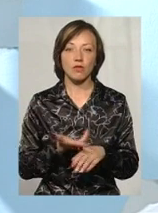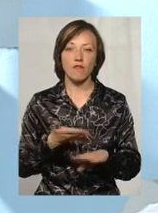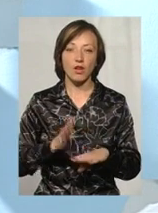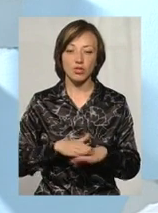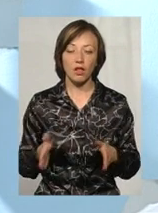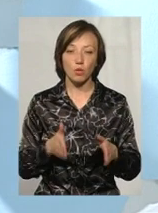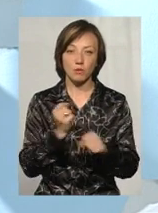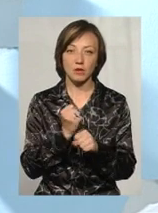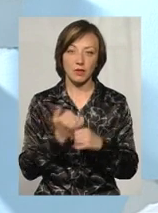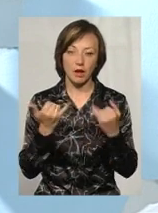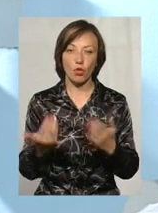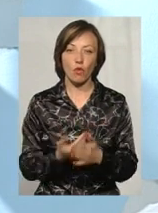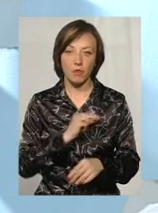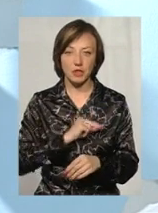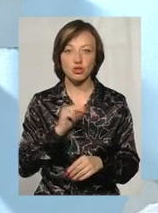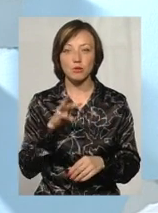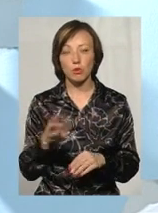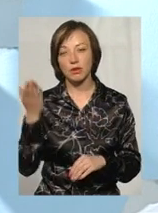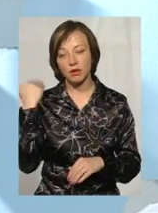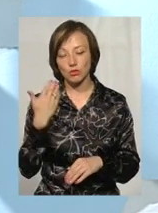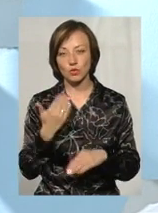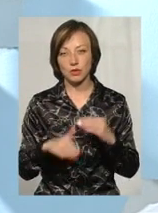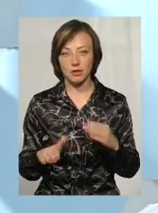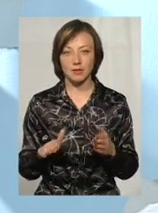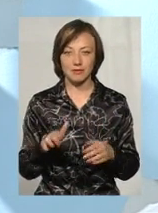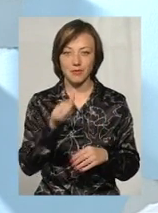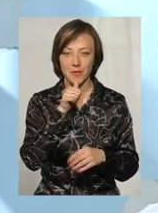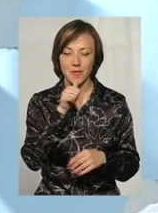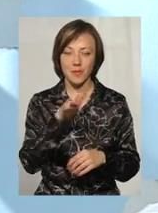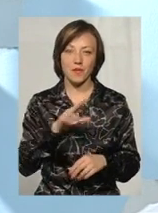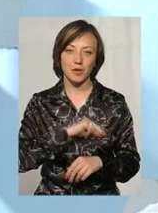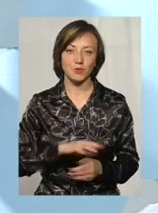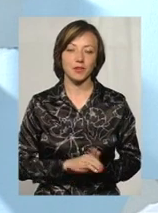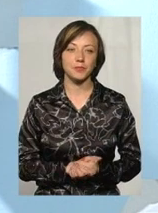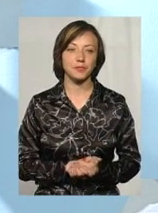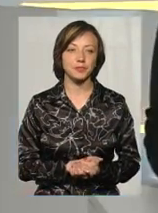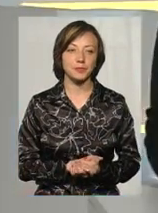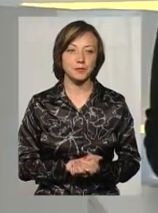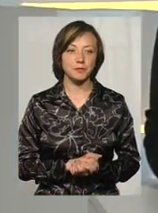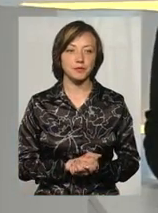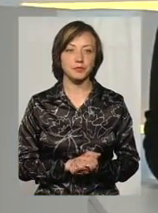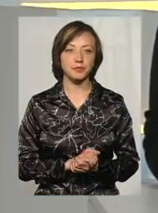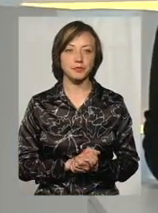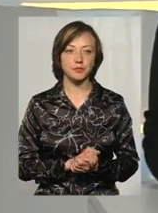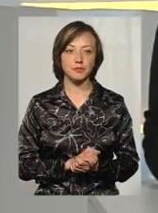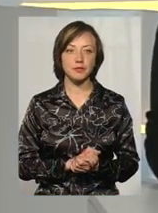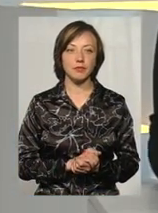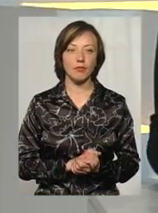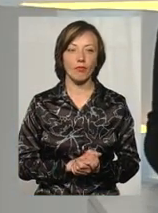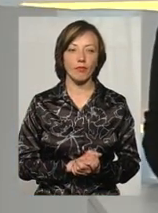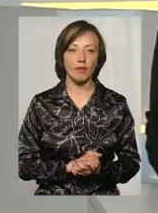трасі для нових співробітників, чим для тих, хто вже пройшов бойове хрещення. Так? Скажіть, будь ласка, який